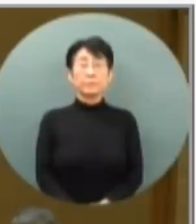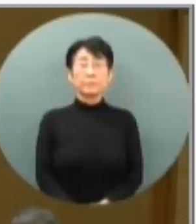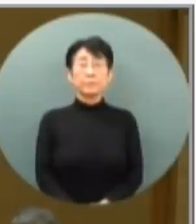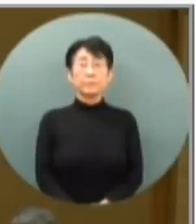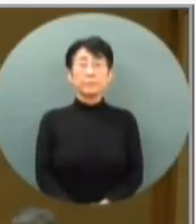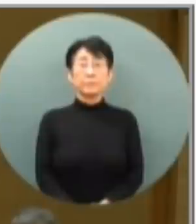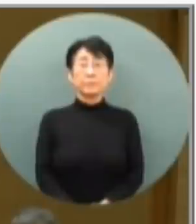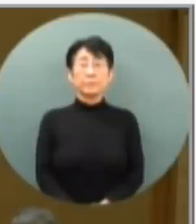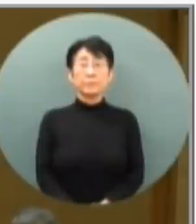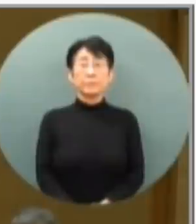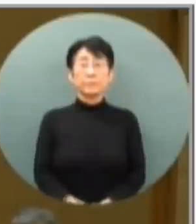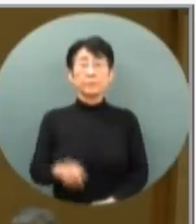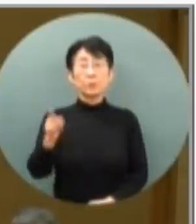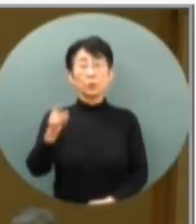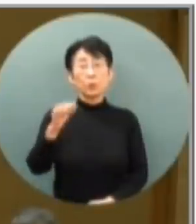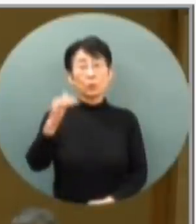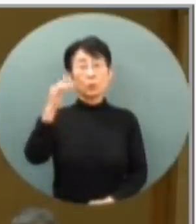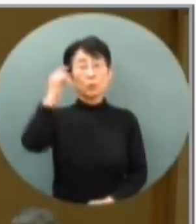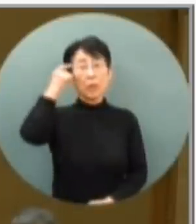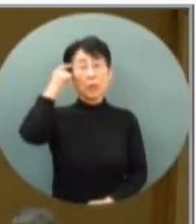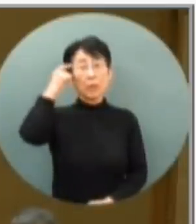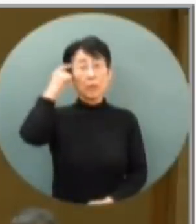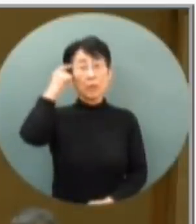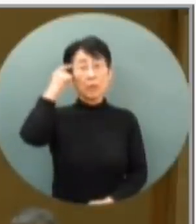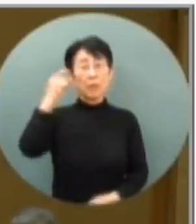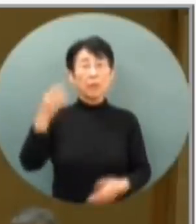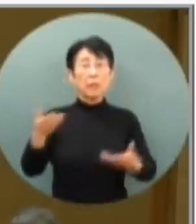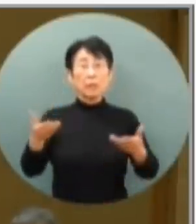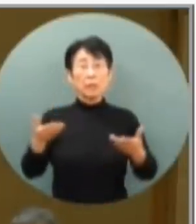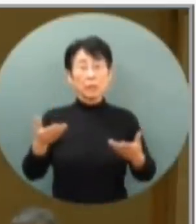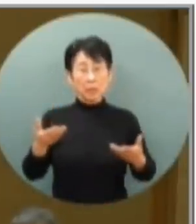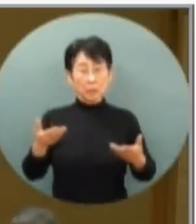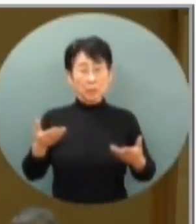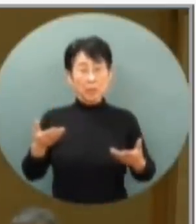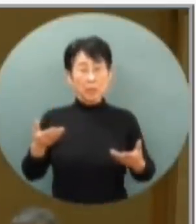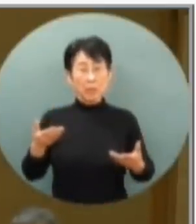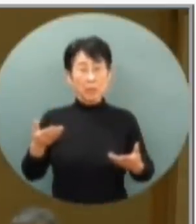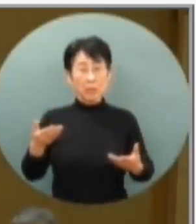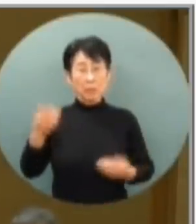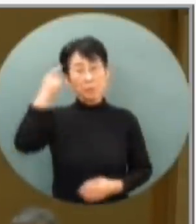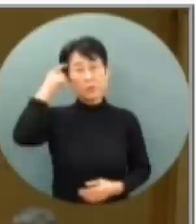そういうことを考えていただければというふうに思っています。